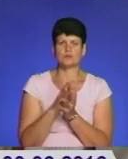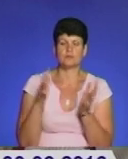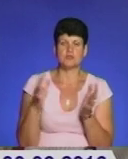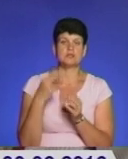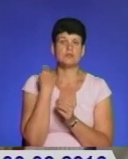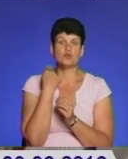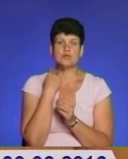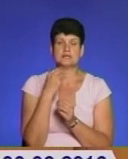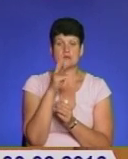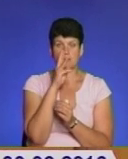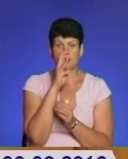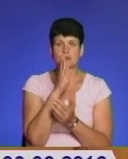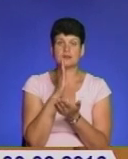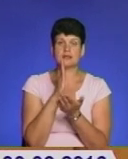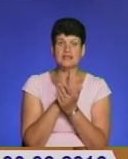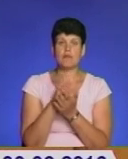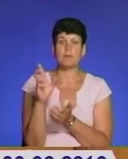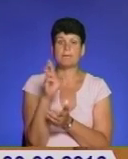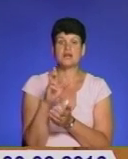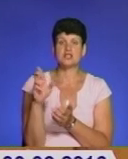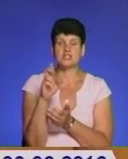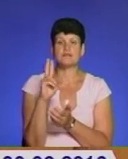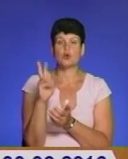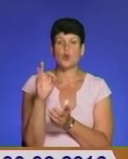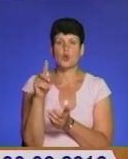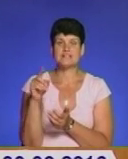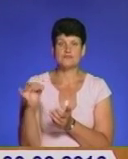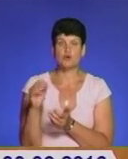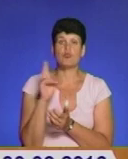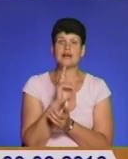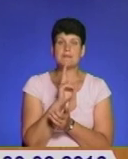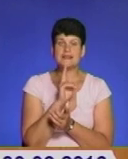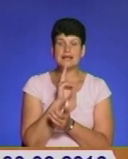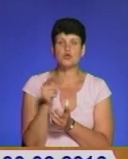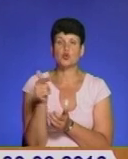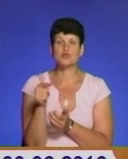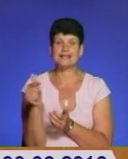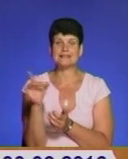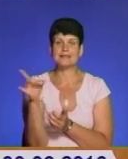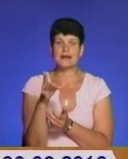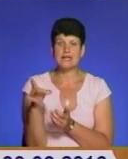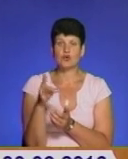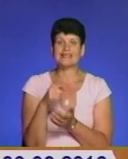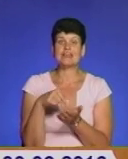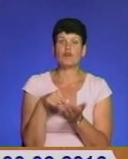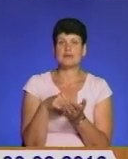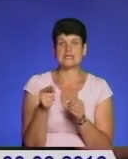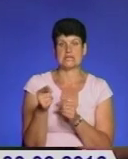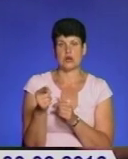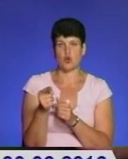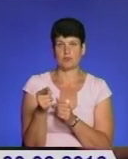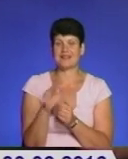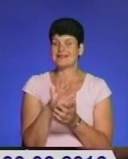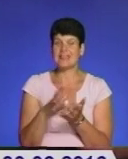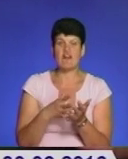виплати заробітної плати зафіксовано у Бережанському, Козівському, Кременецькому, Гусятинському районах та у місті Тернополі.